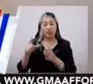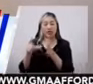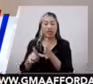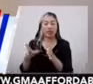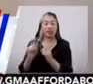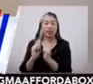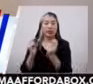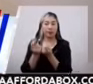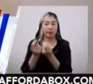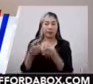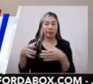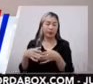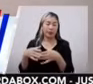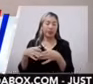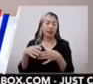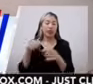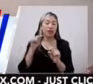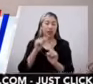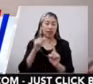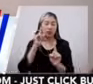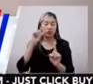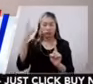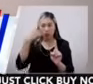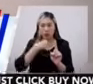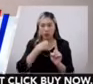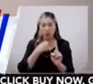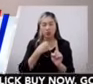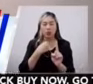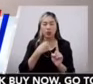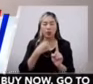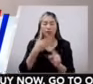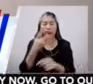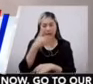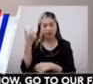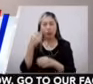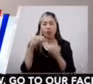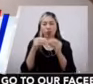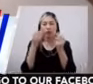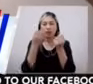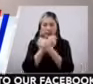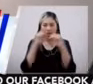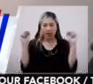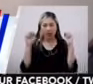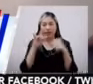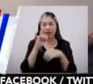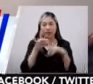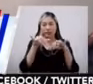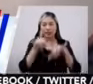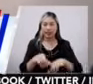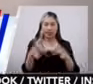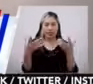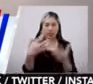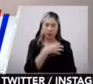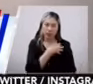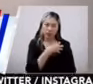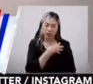ni Alice Guo na mas ligtas siya kapag siya narito sa PNP Custodial Center kaysa sa ibang facility.